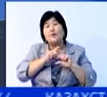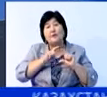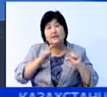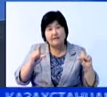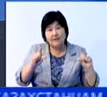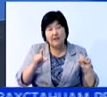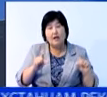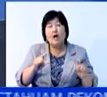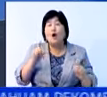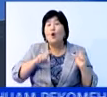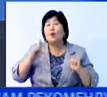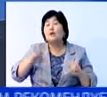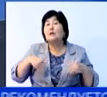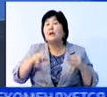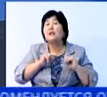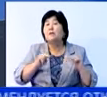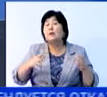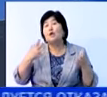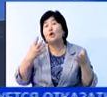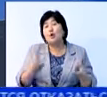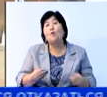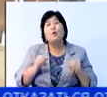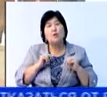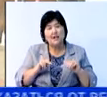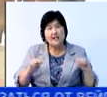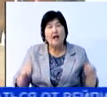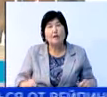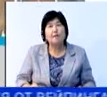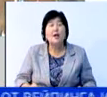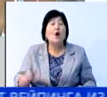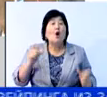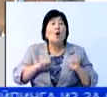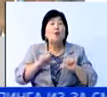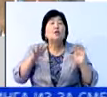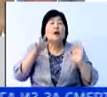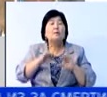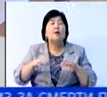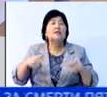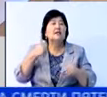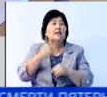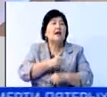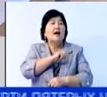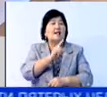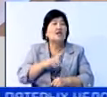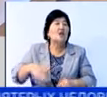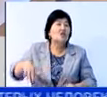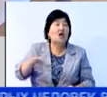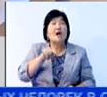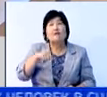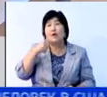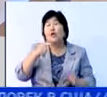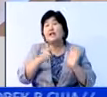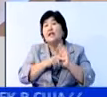заведения. Студенты поздравили педагогов с Днем Учителя. Университет входит в топ сильнейших вузов страны. В этом году еще